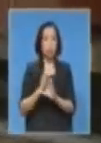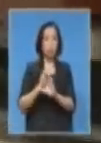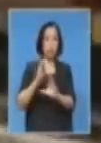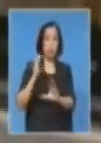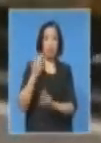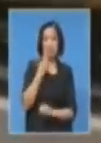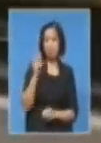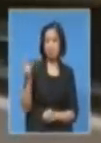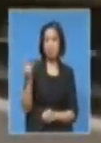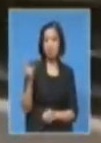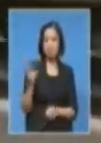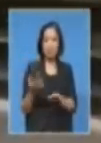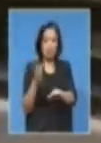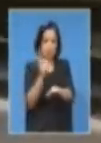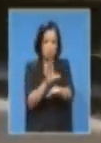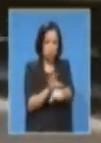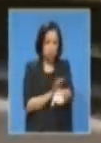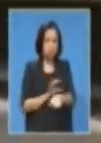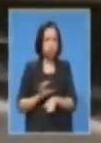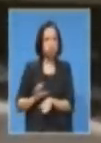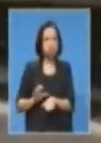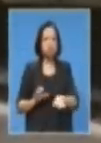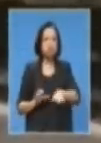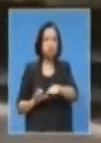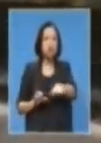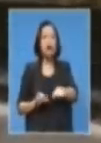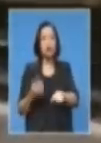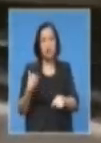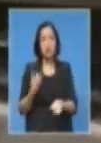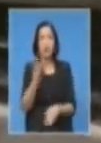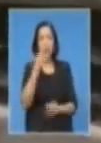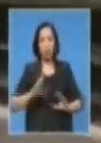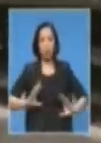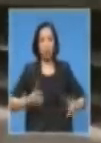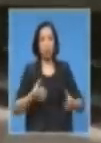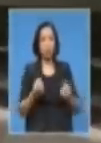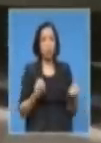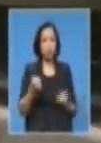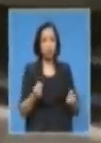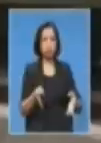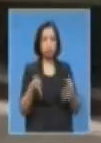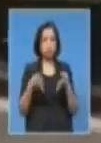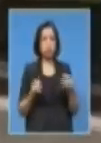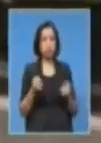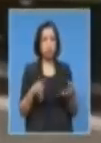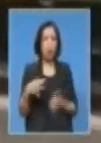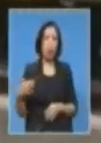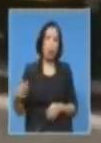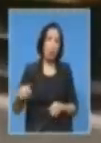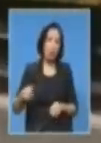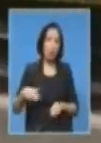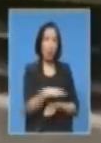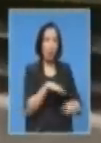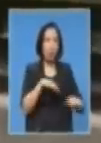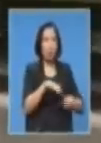ครับแล้วก็ลดความแออัดในเรื่องของปริมาณรถบรรทุกที่เข้าที่สู่ท่าเรือนะครับส่วนที่3นั้นก็จะเป็น